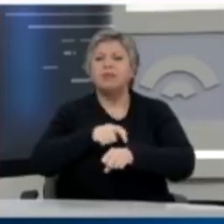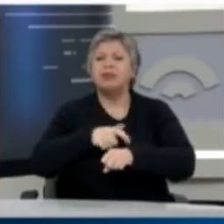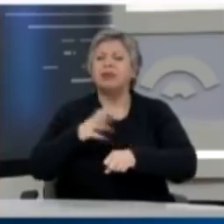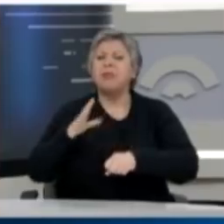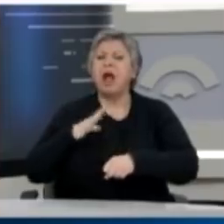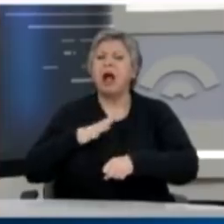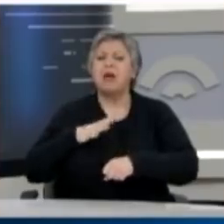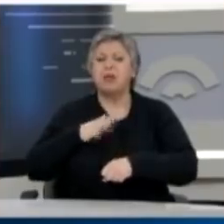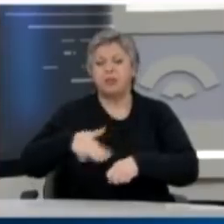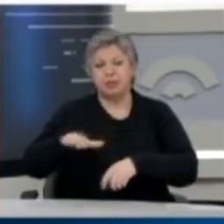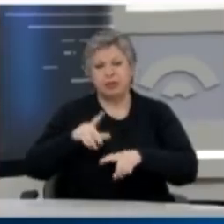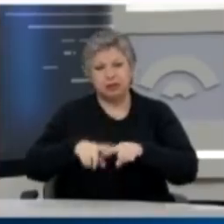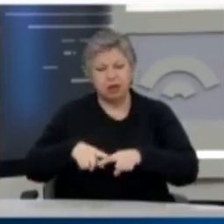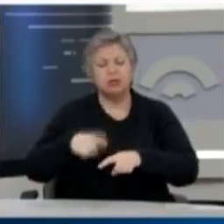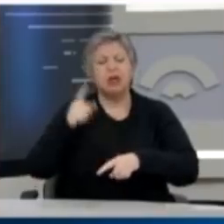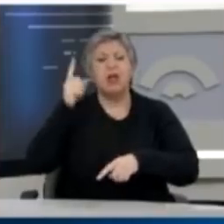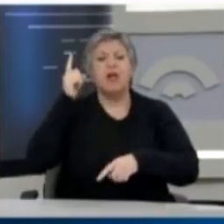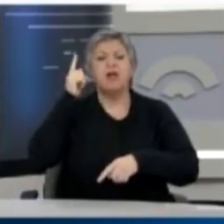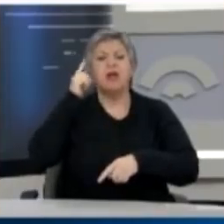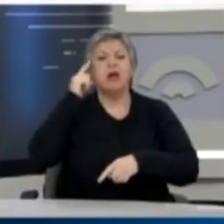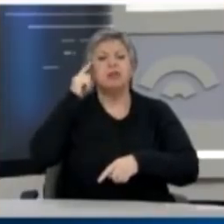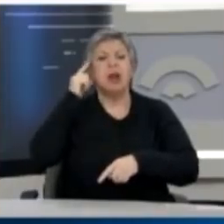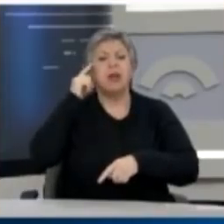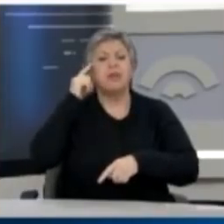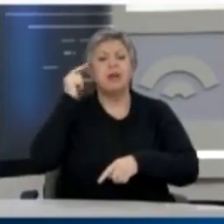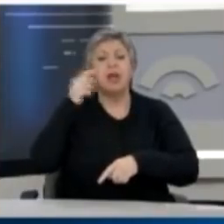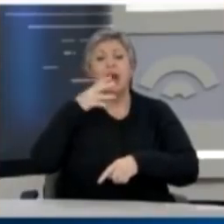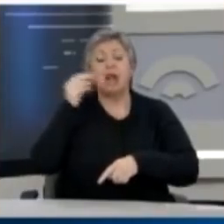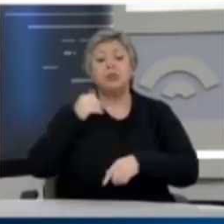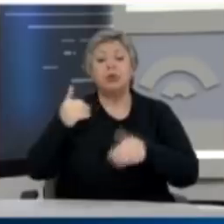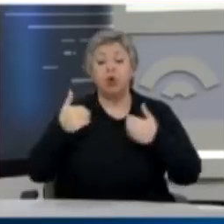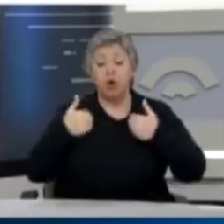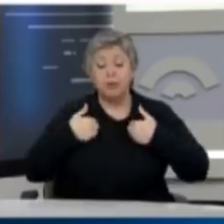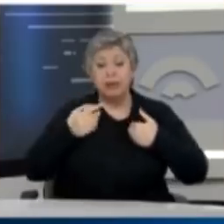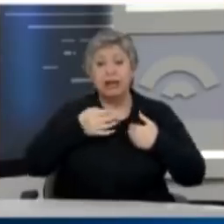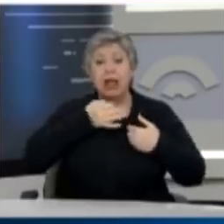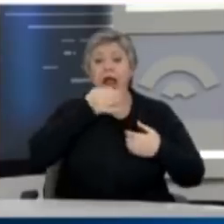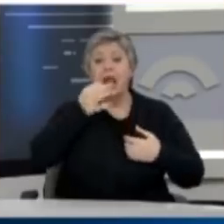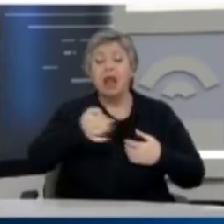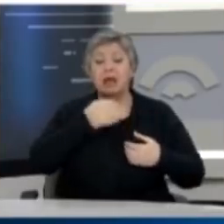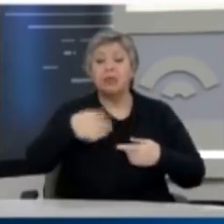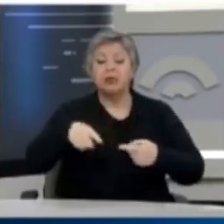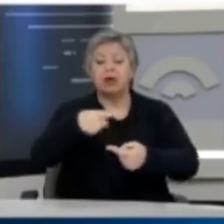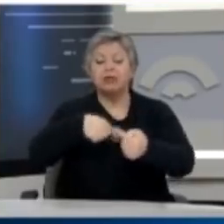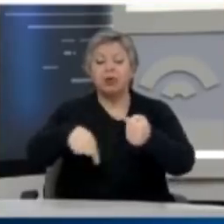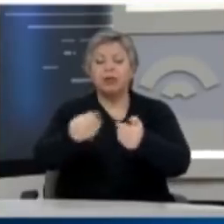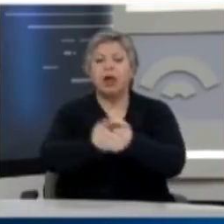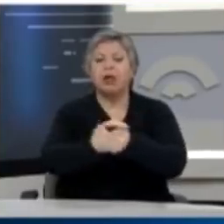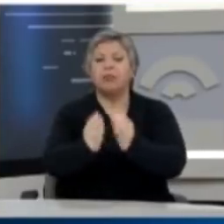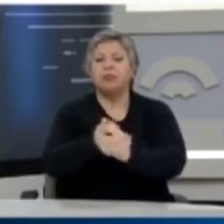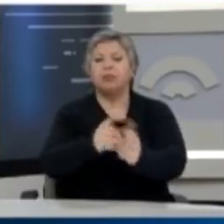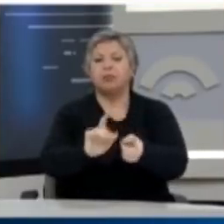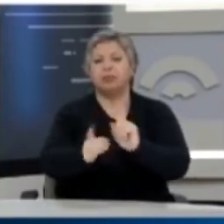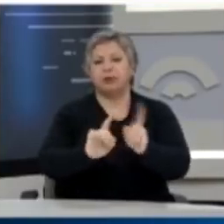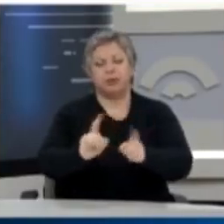καλά καταλαβαίνει γιατί εμείς την ονομάζαμε Λάκκο των Λεόντων, Λυκοσυμμαχία, και πολλοί